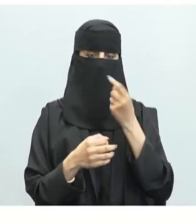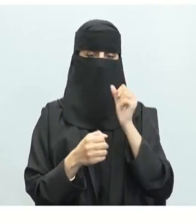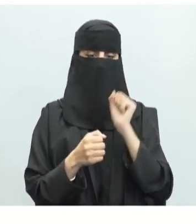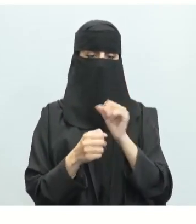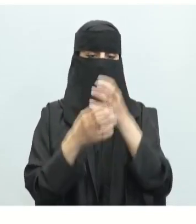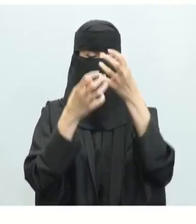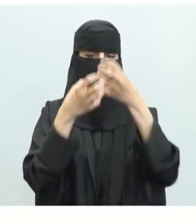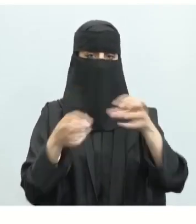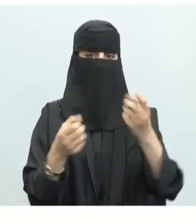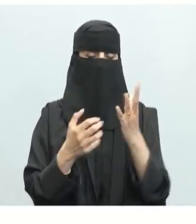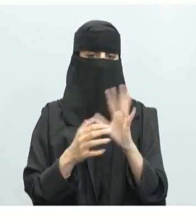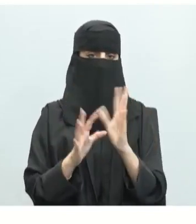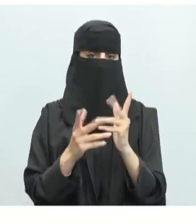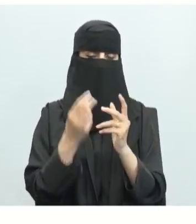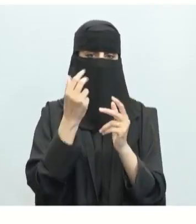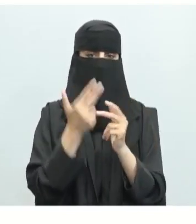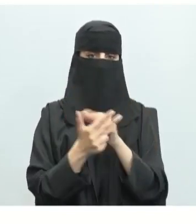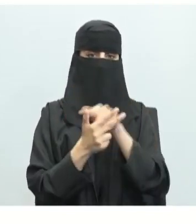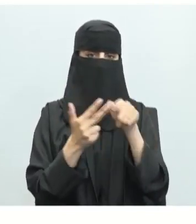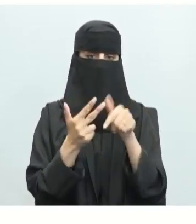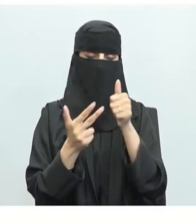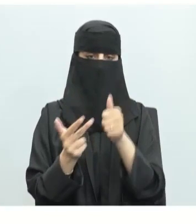من وأداة الاستثناء والمستثنى.